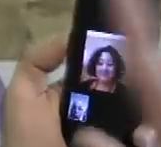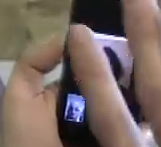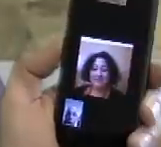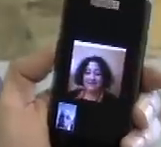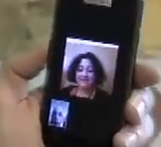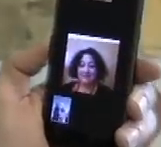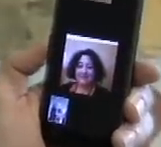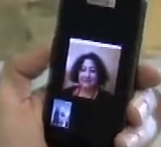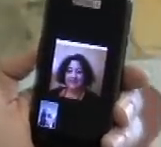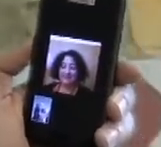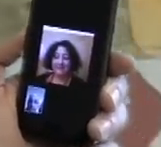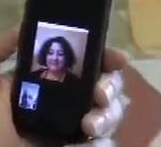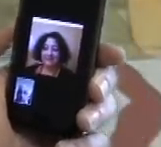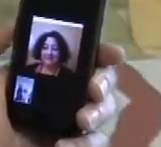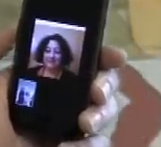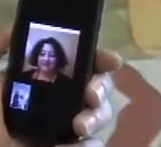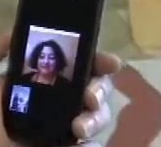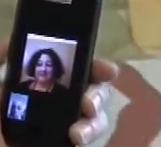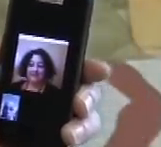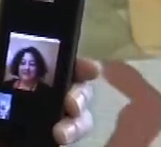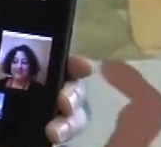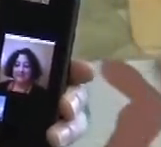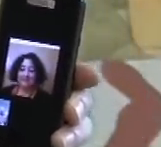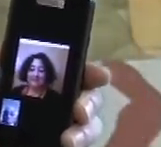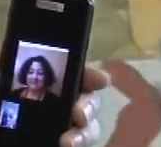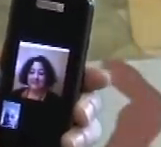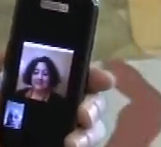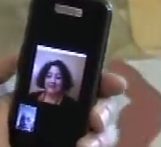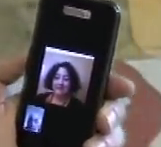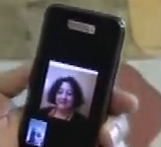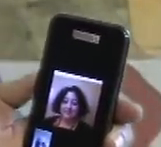Hallo, ja, das stimmt. Kommst du um 5 Uhr?